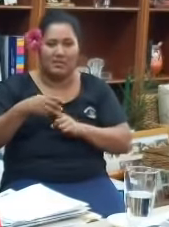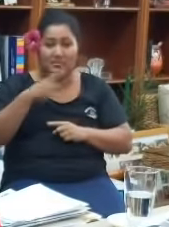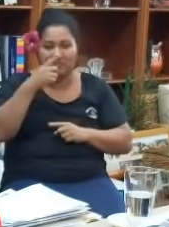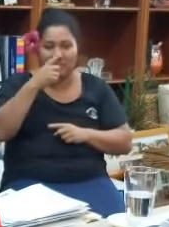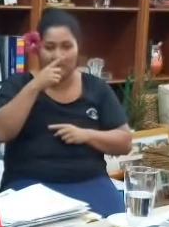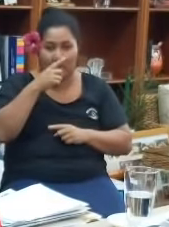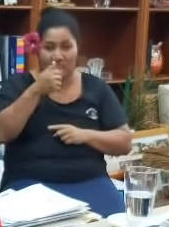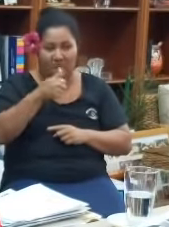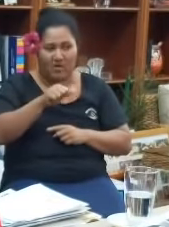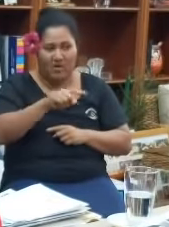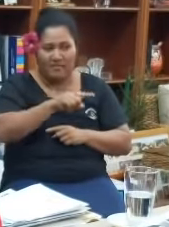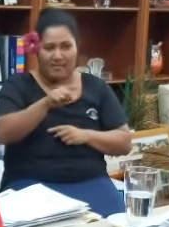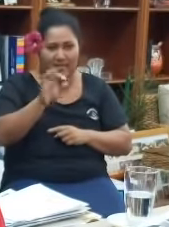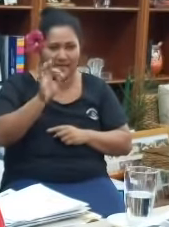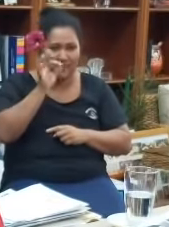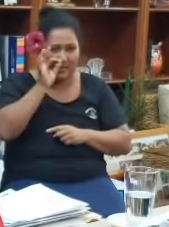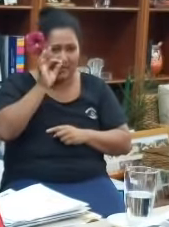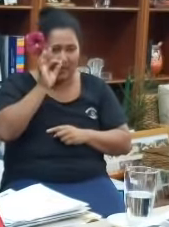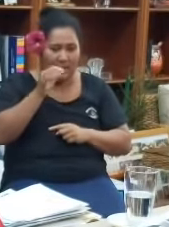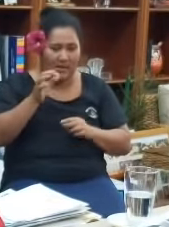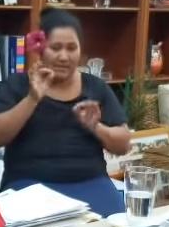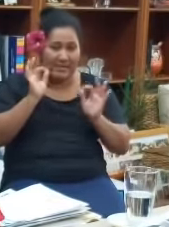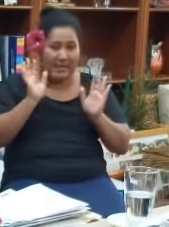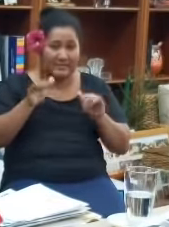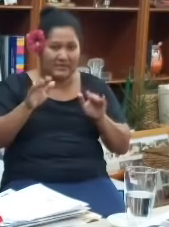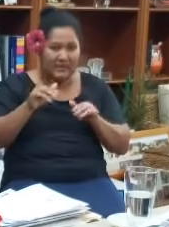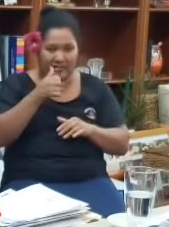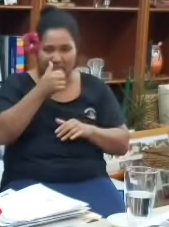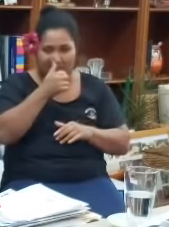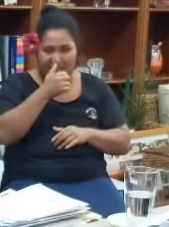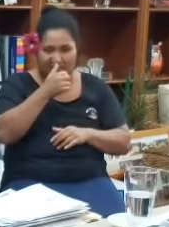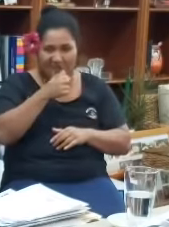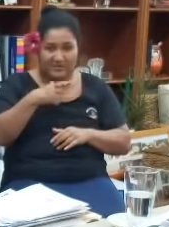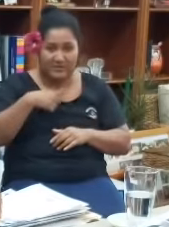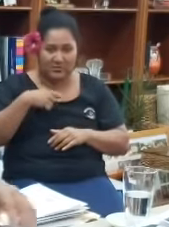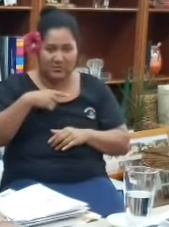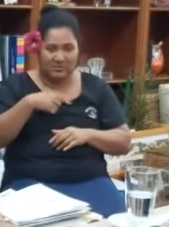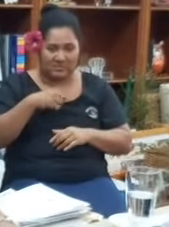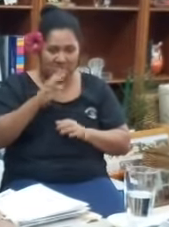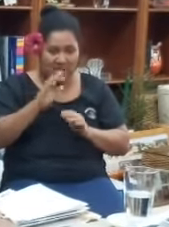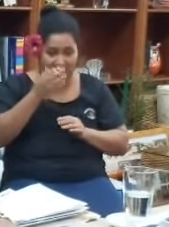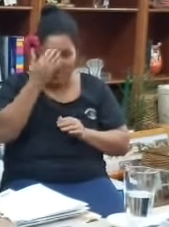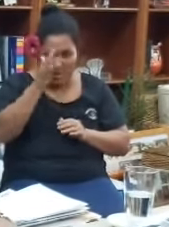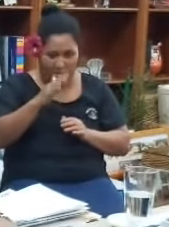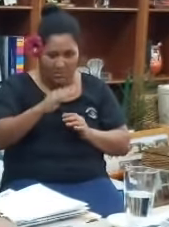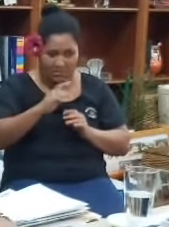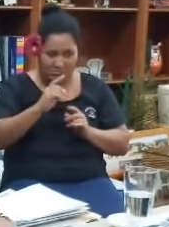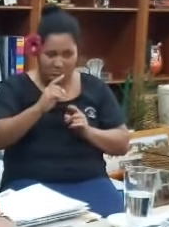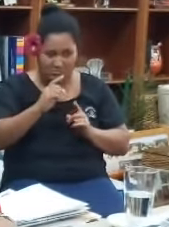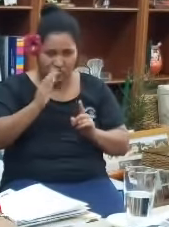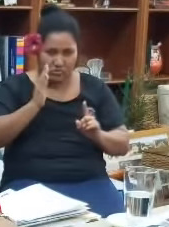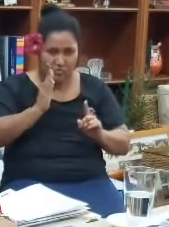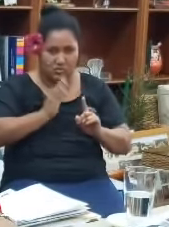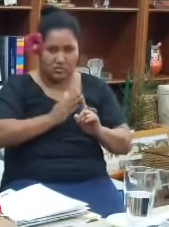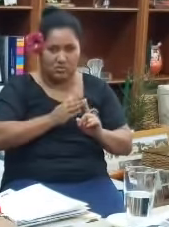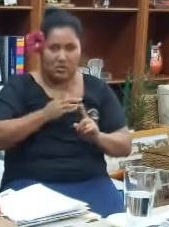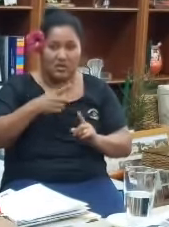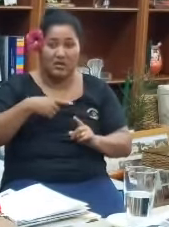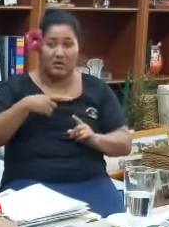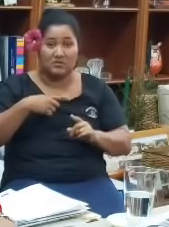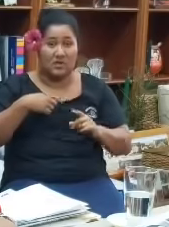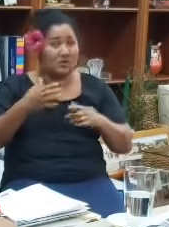ya kana kai e fayen mele la ronga che ya wo so ya yos fai ta se le men ka pungi